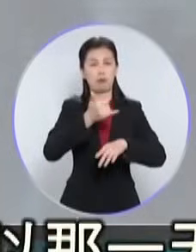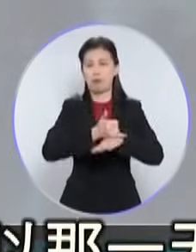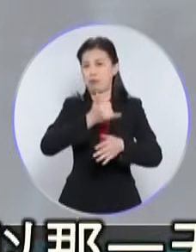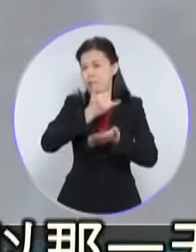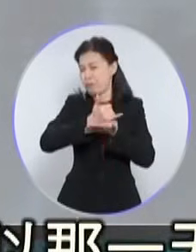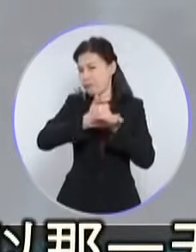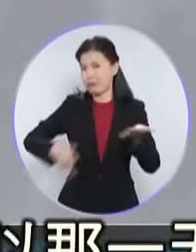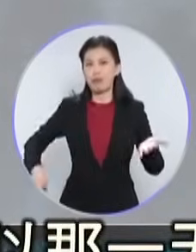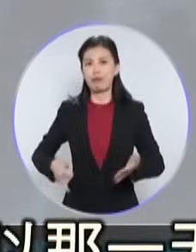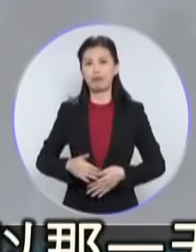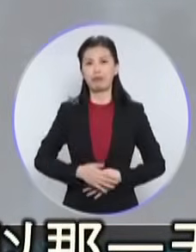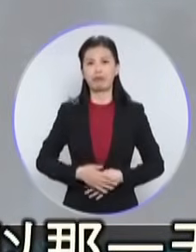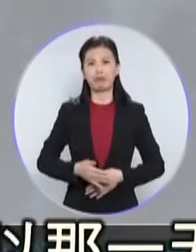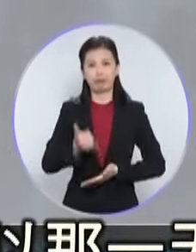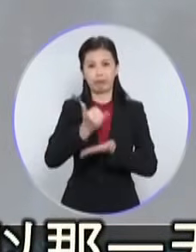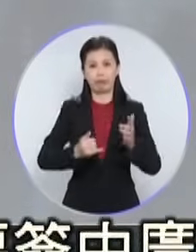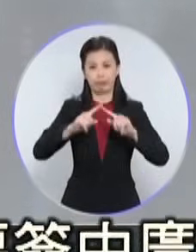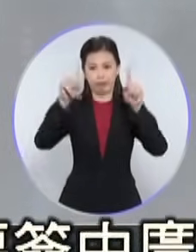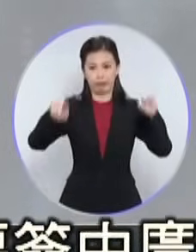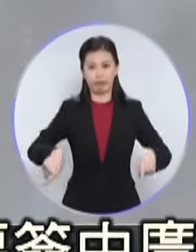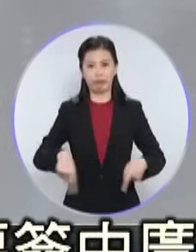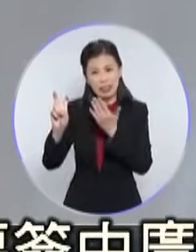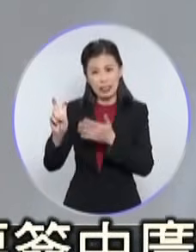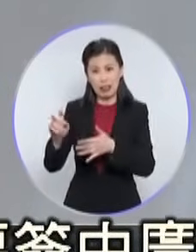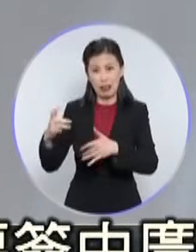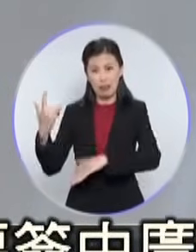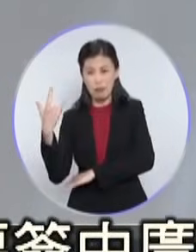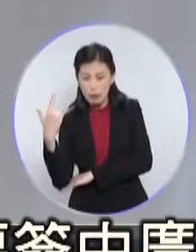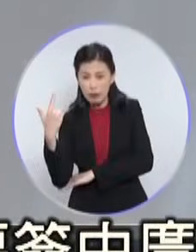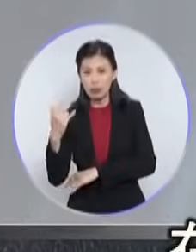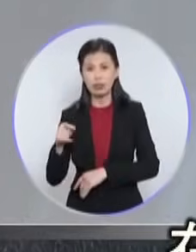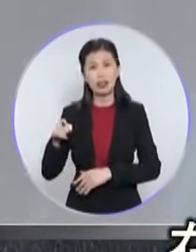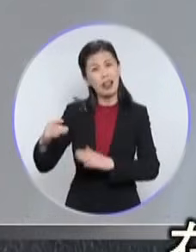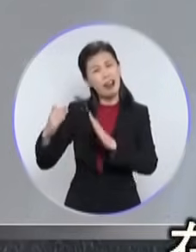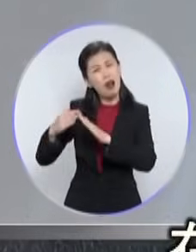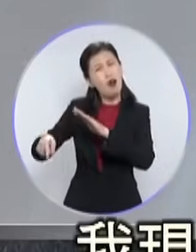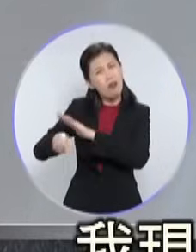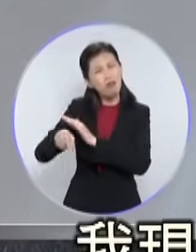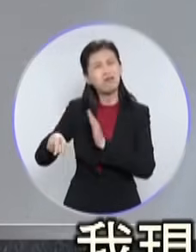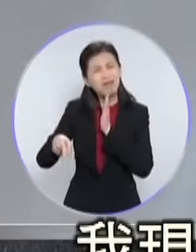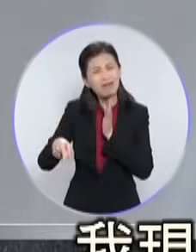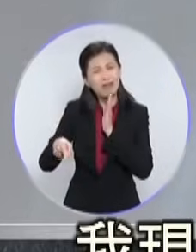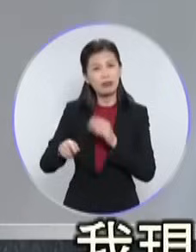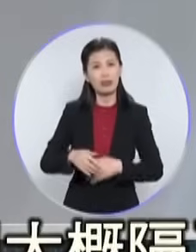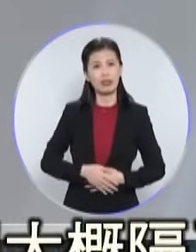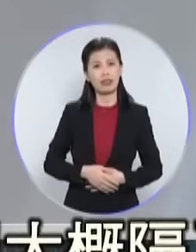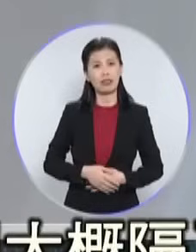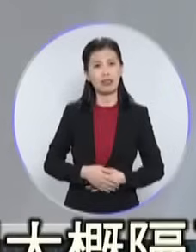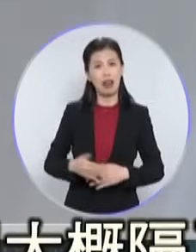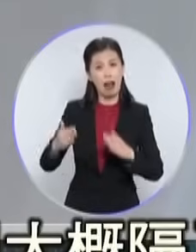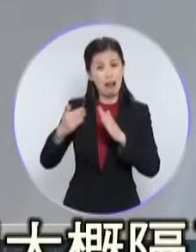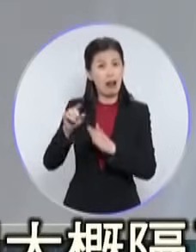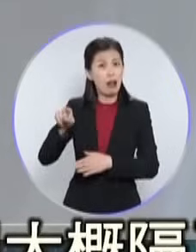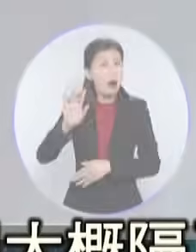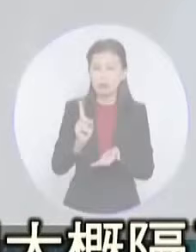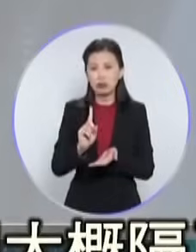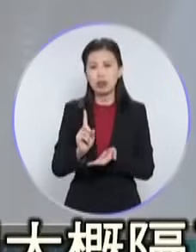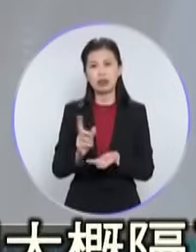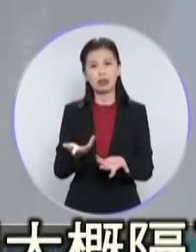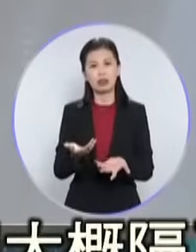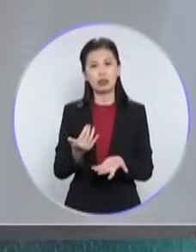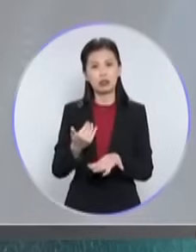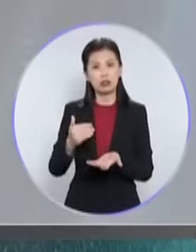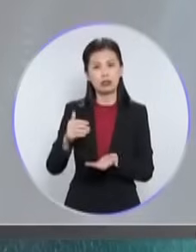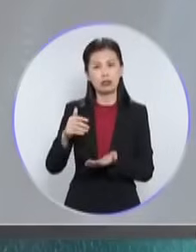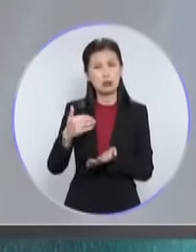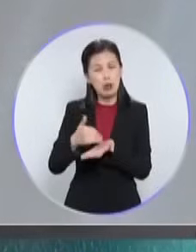29年前了。所以那一天，你看到、他拿出说我要签中共董事长的辞职书，在这里，我现在马上签。好，中间大概隔了5到8秒没